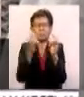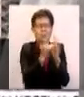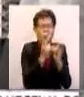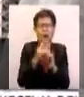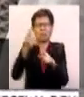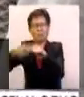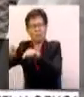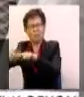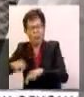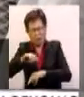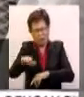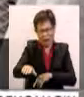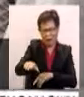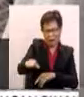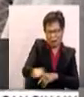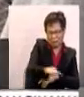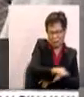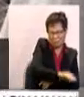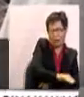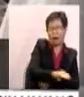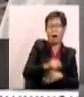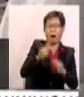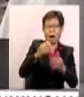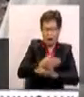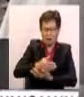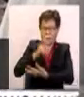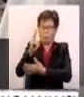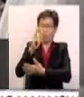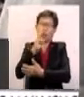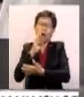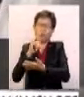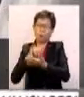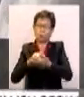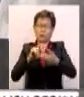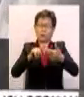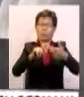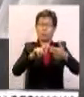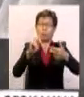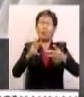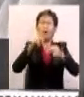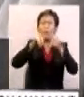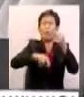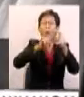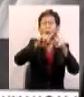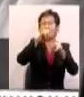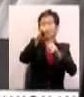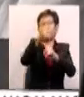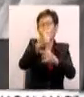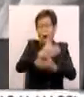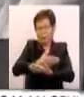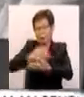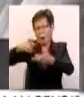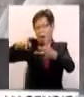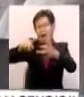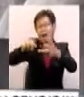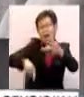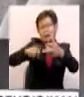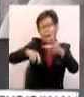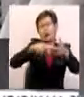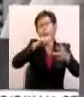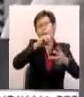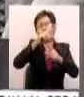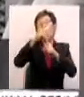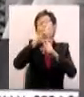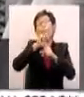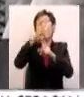berbeza. Kanak-kanak itu merupakan anak kedua wanita tersebut. Penghujung Oktober lalu, anak bongsunya yang kini berusia 4